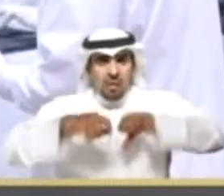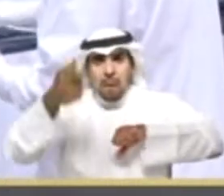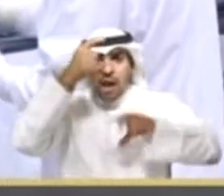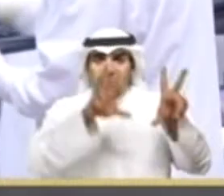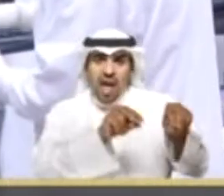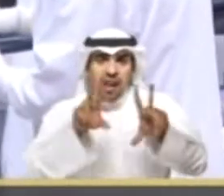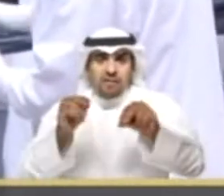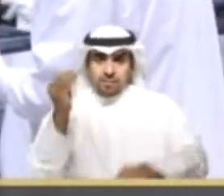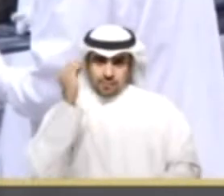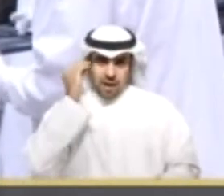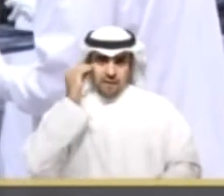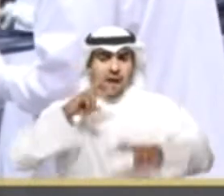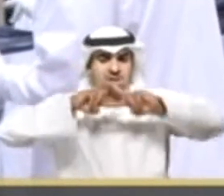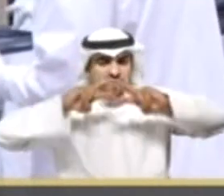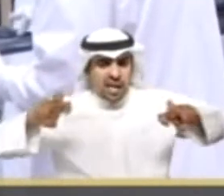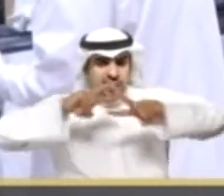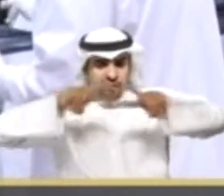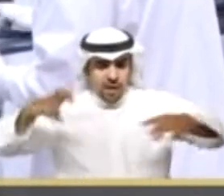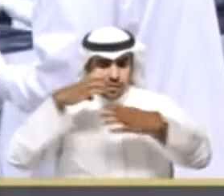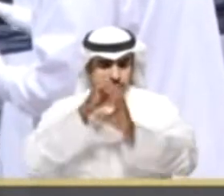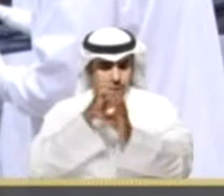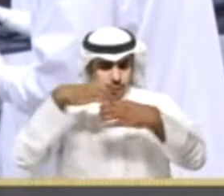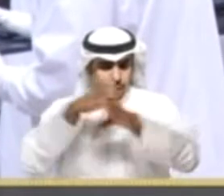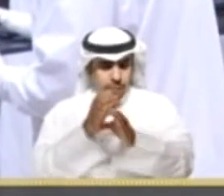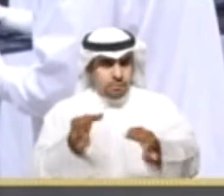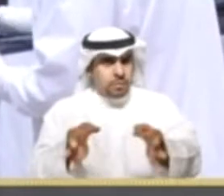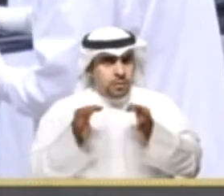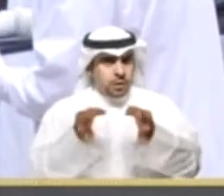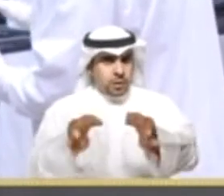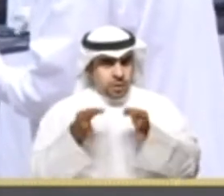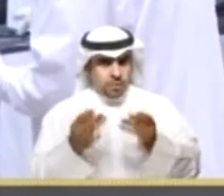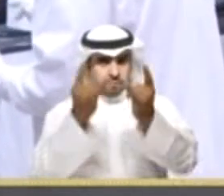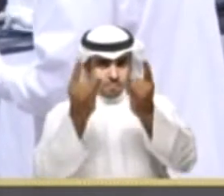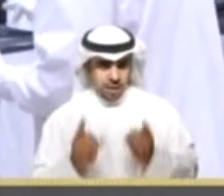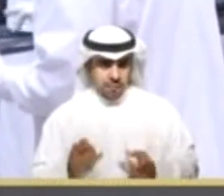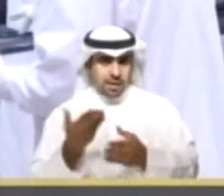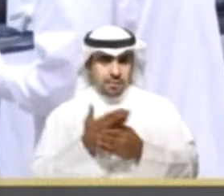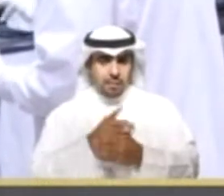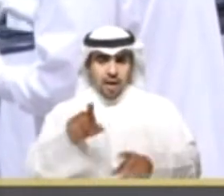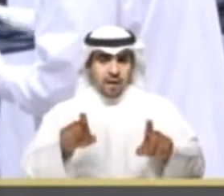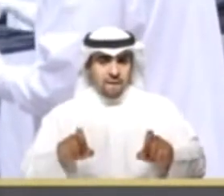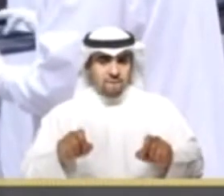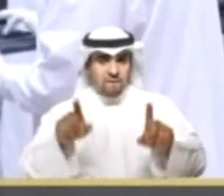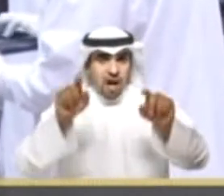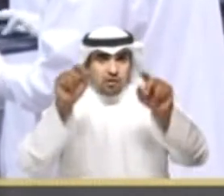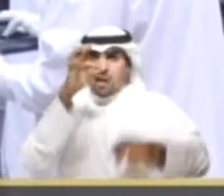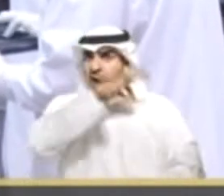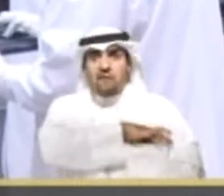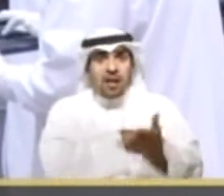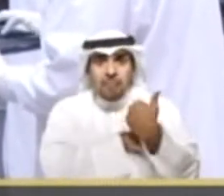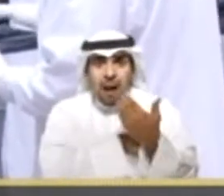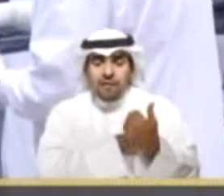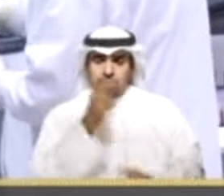لهذه المضادات الفيروسية، فنقوم بالفحص الدقيق لنرى إذا هذا كان الفيروس مقاوم للدواء على